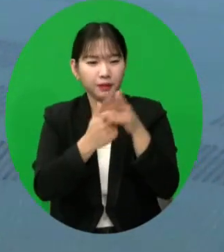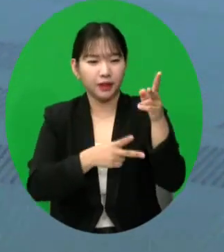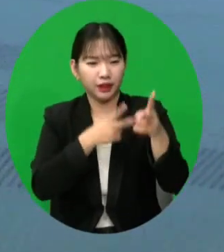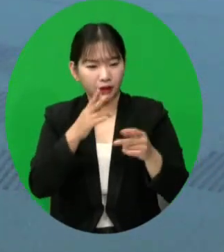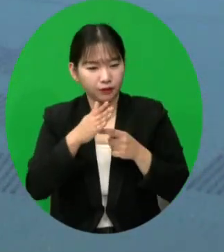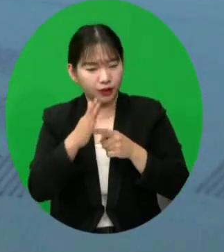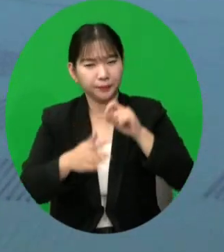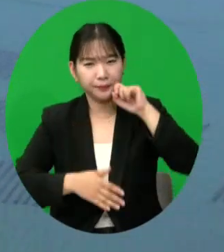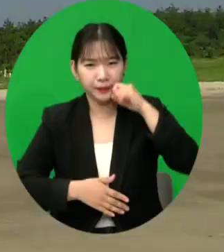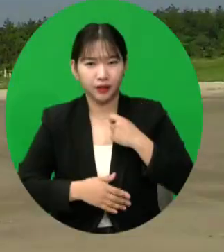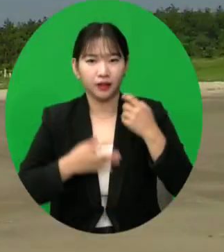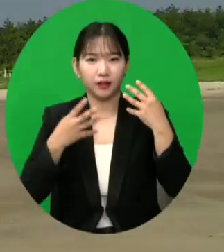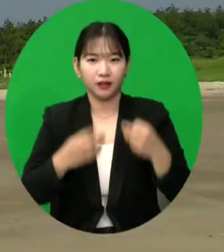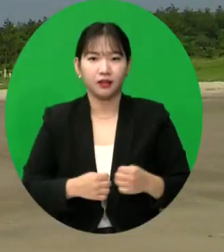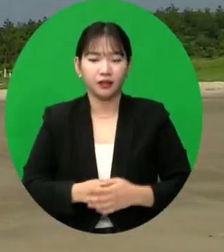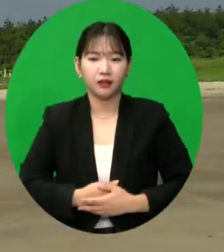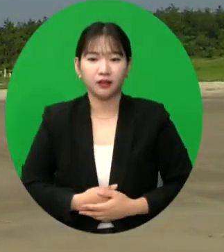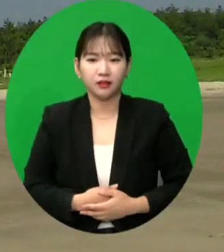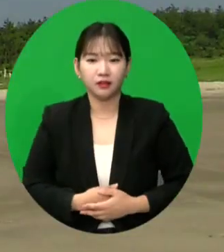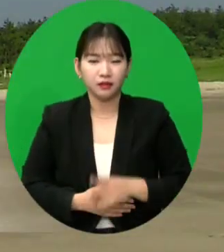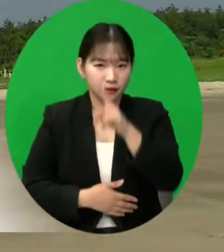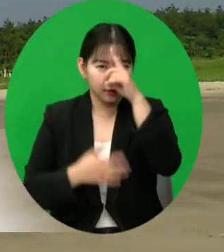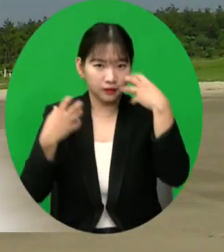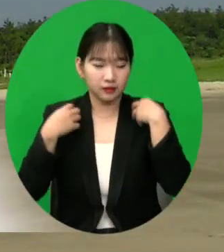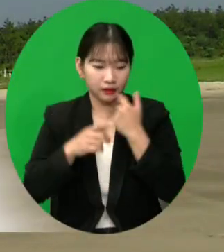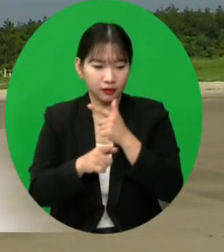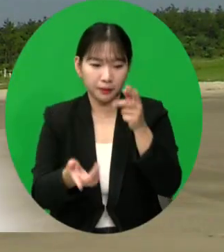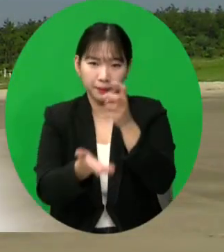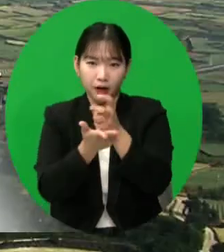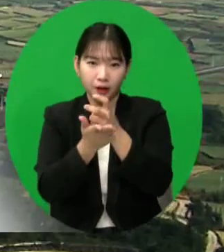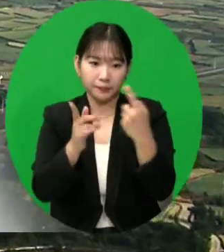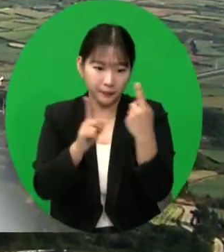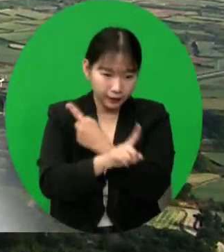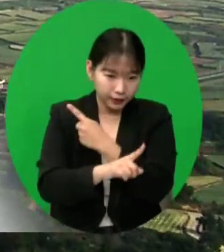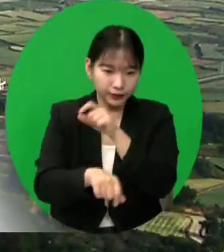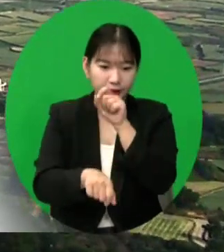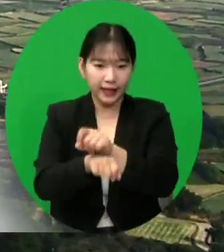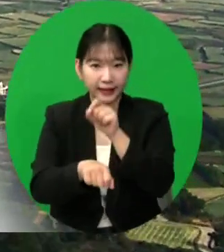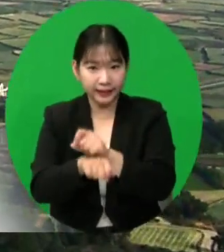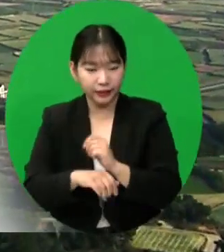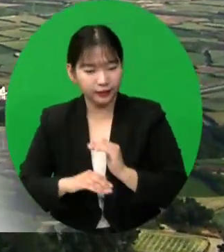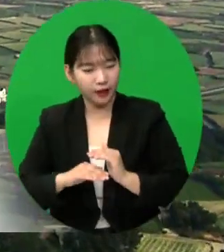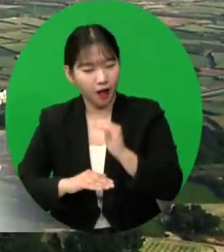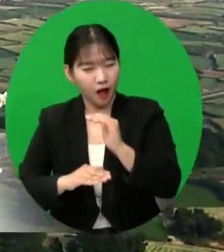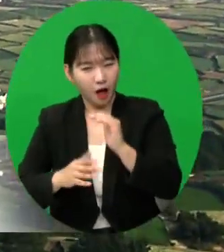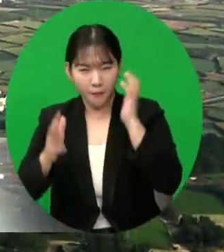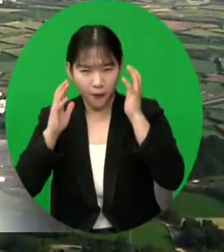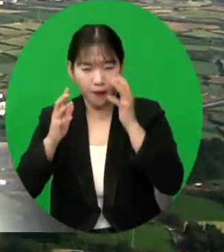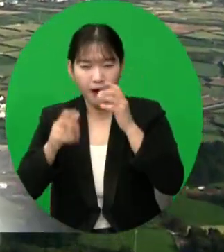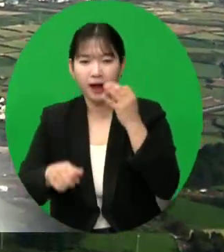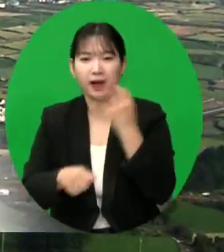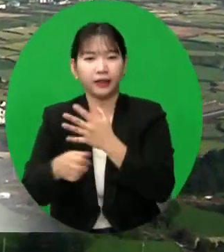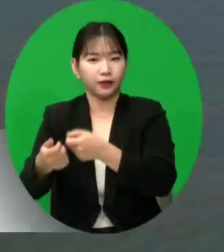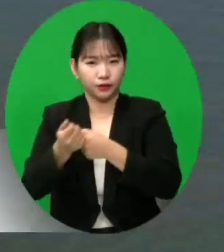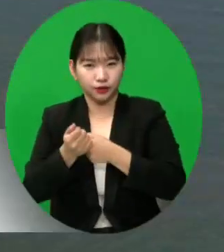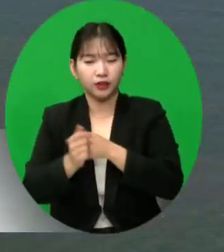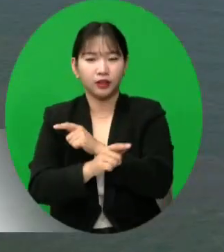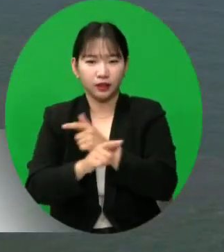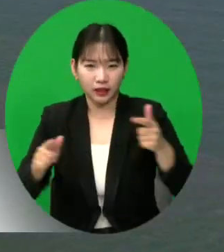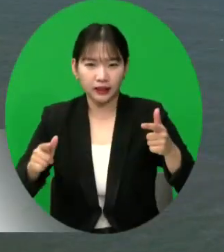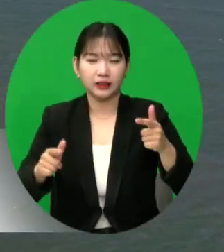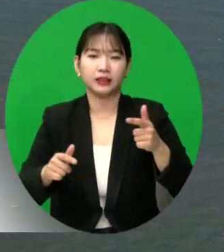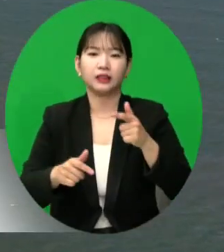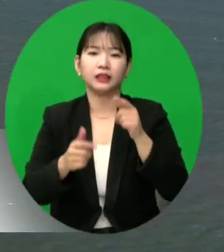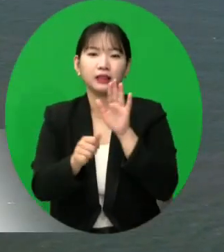추진에 어려움이 많았습니다. 정부가 각종 규제를 개선하고 행정 절차를 단축하는 기업 투자 프로젝트 가동 지원